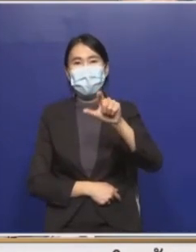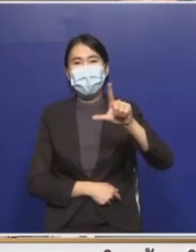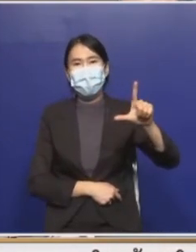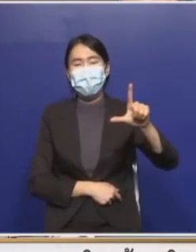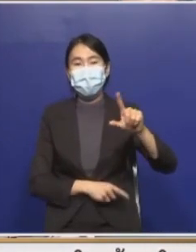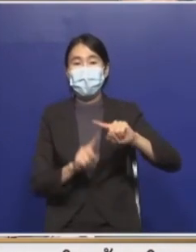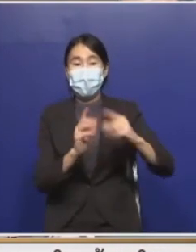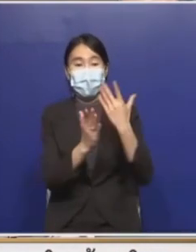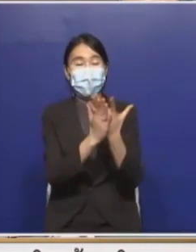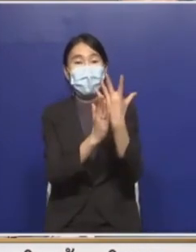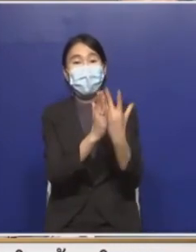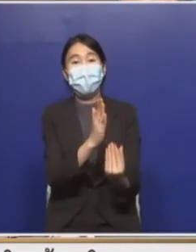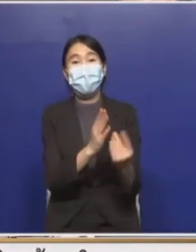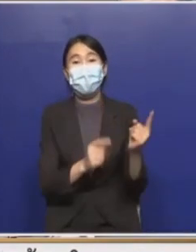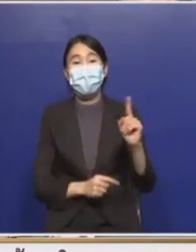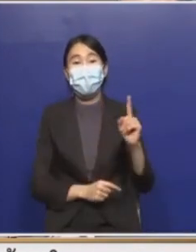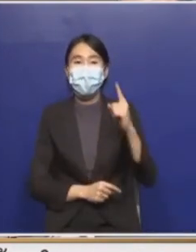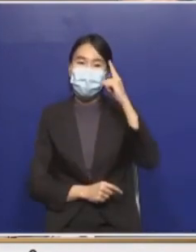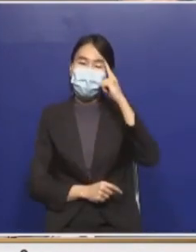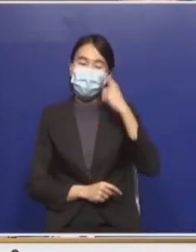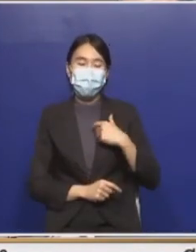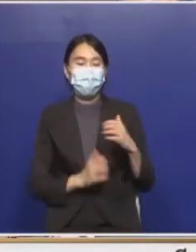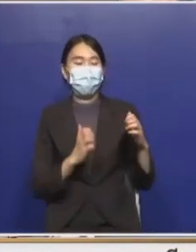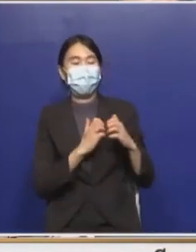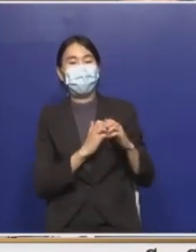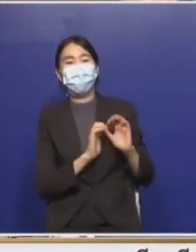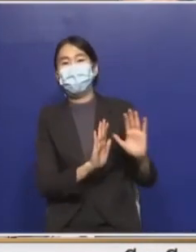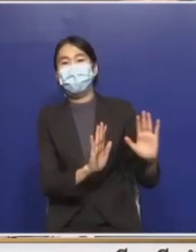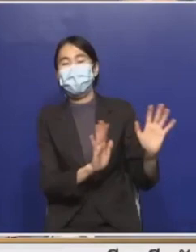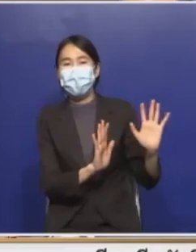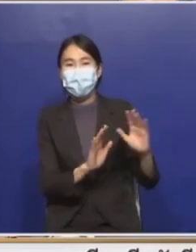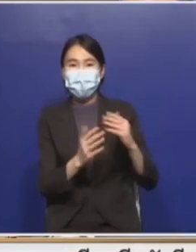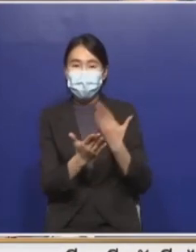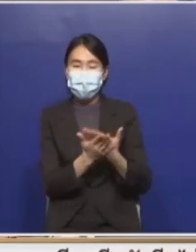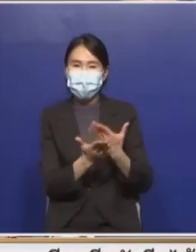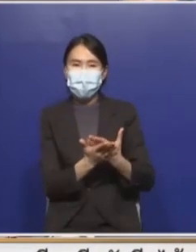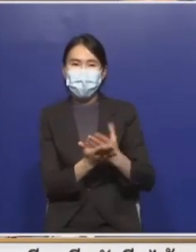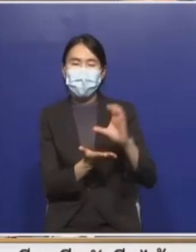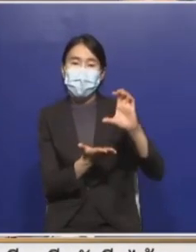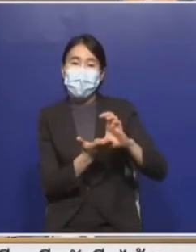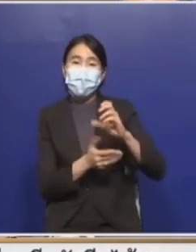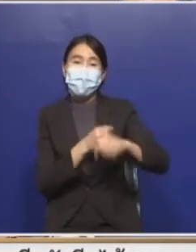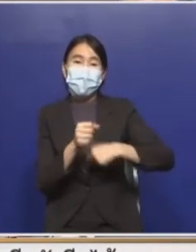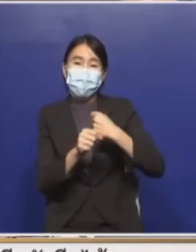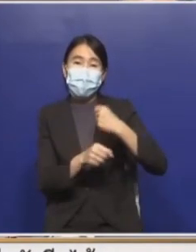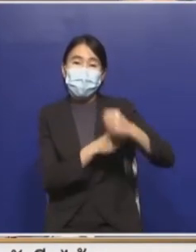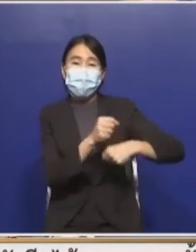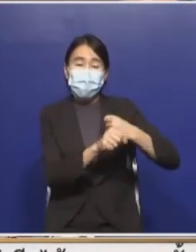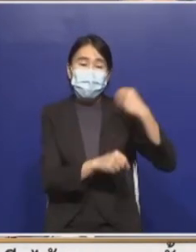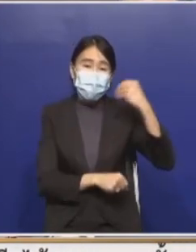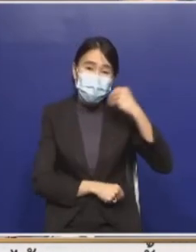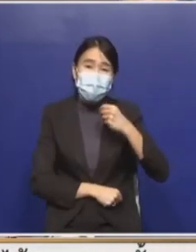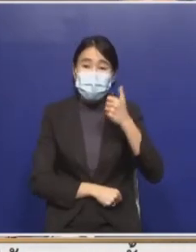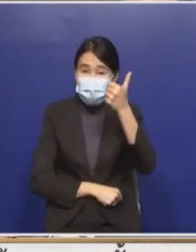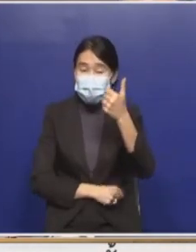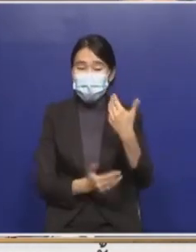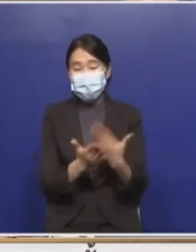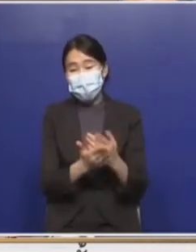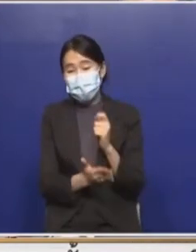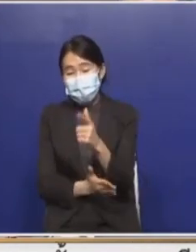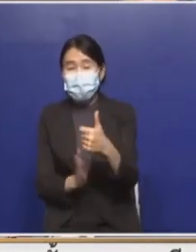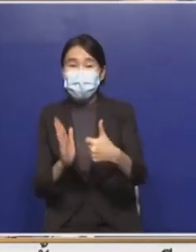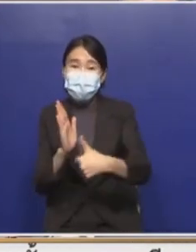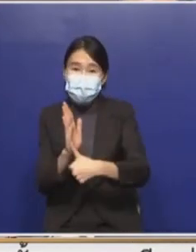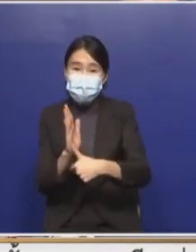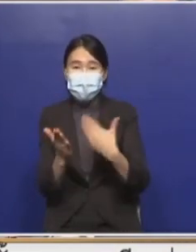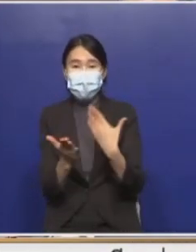ที่เหลือผมไม่แต่ต้องที่เหลือคืองบประจำงบใช้หนี้งบที่คืน